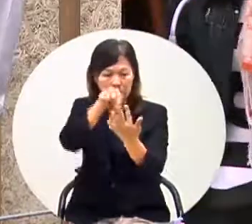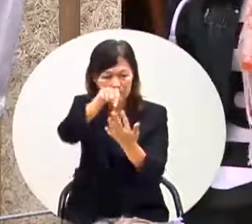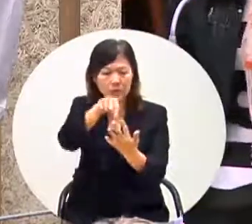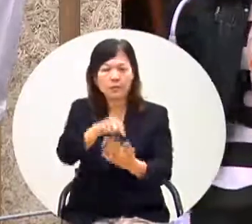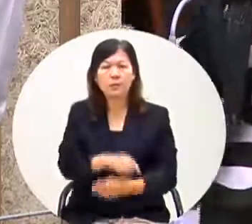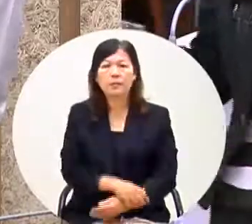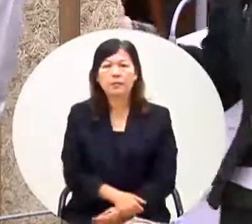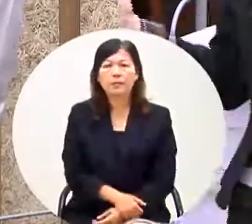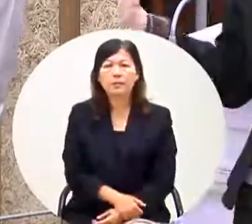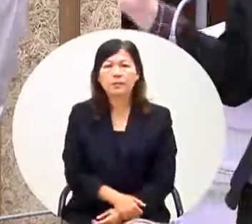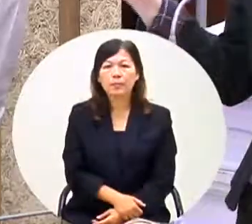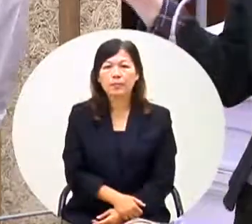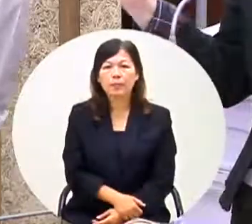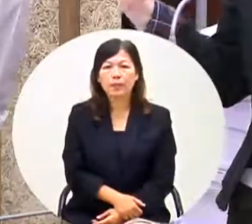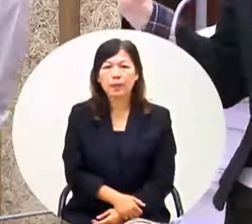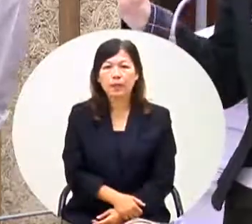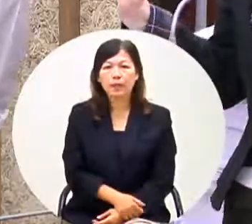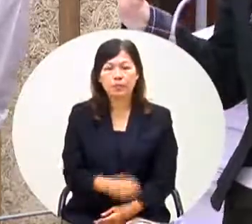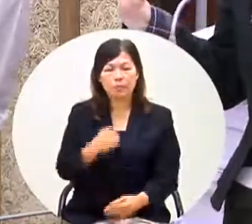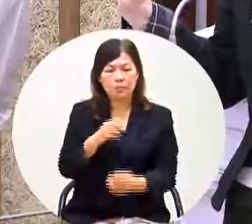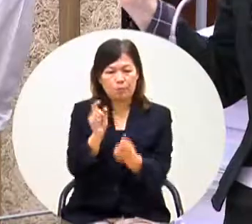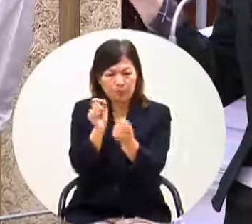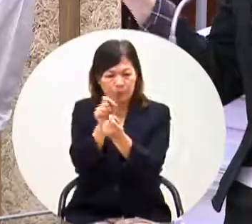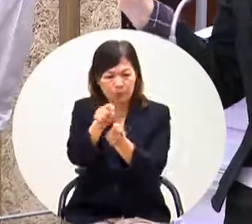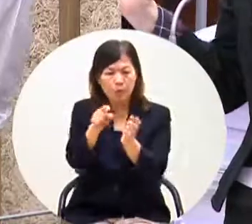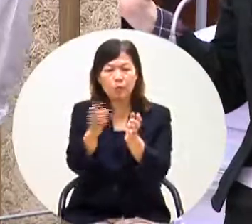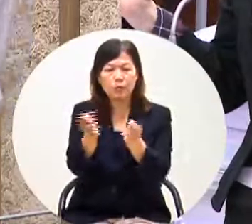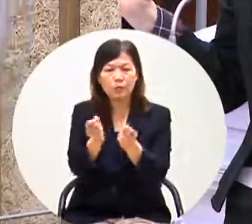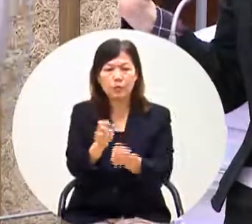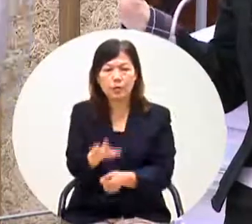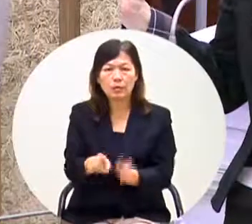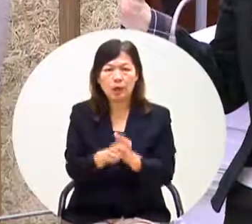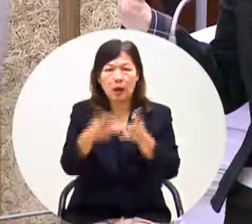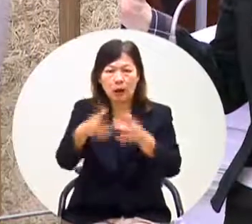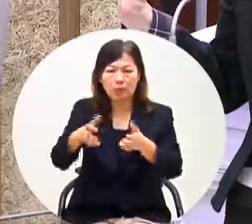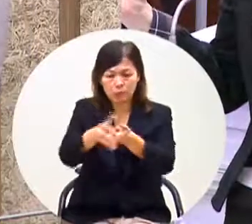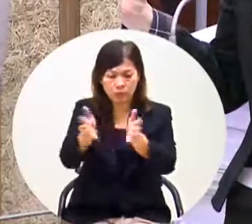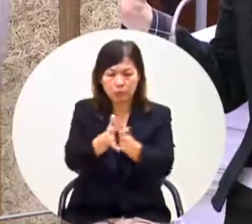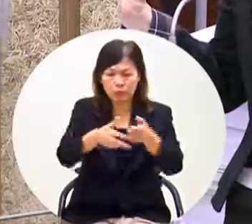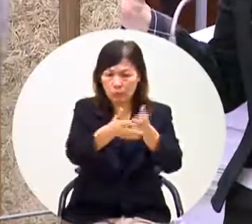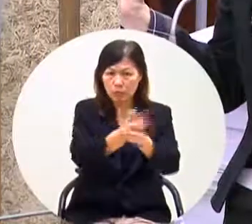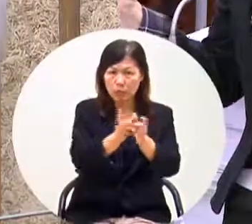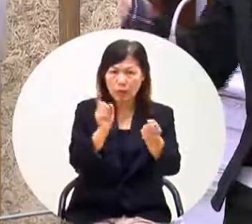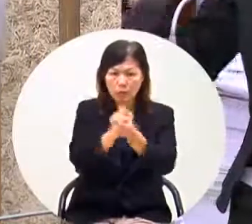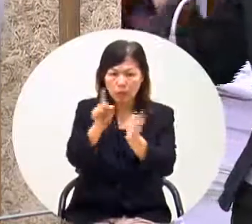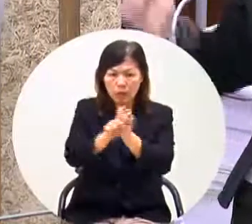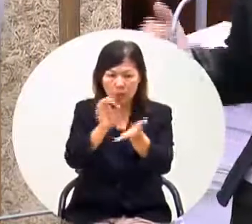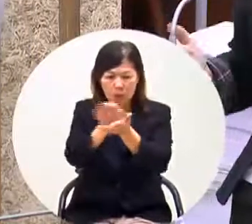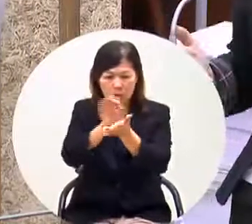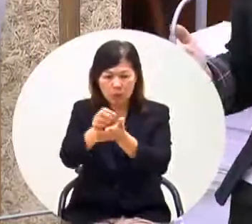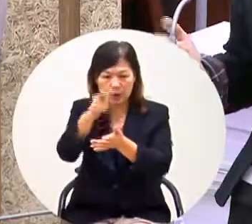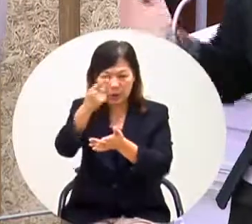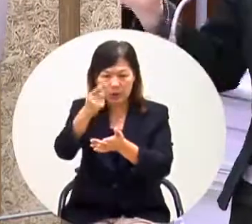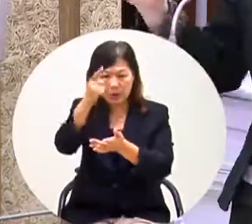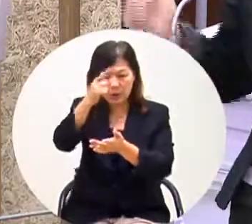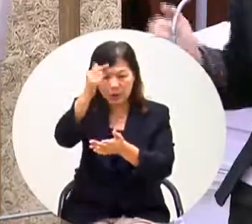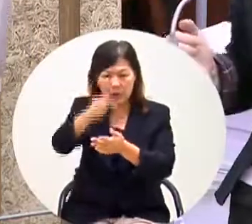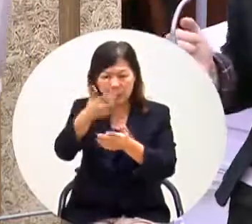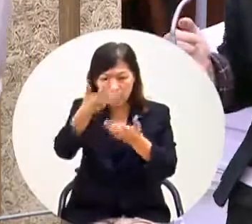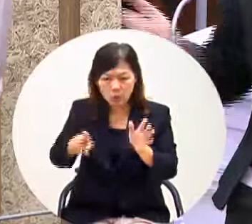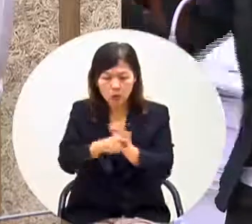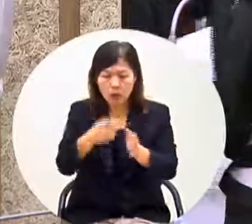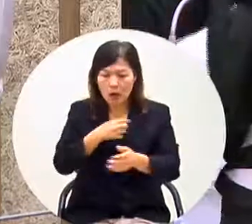着他。 这跟议员报告啊。 很多大热乡民不知道这个花了1亿多，吓死了。大家在跟他开玩笑说，许议